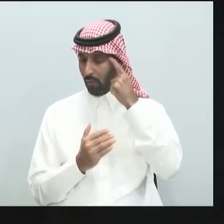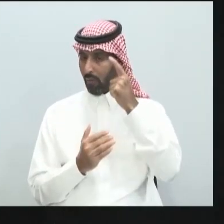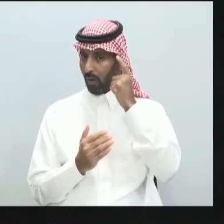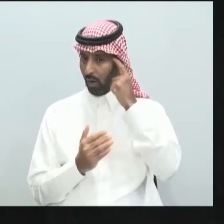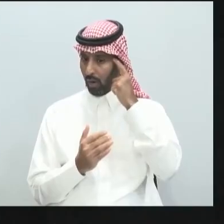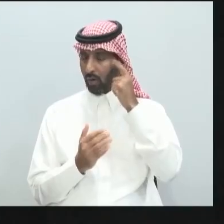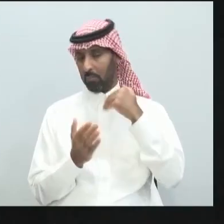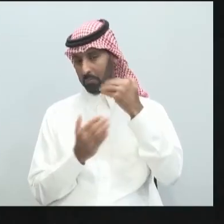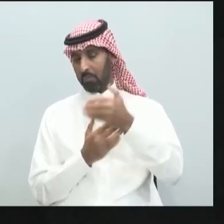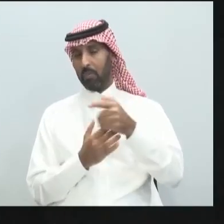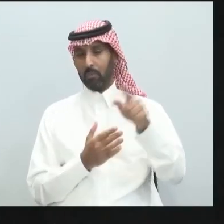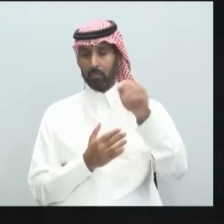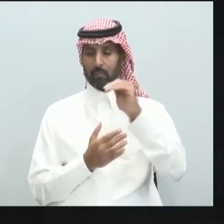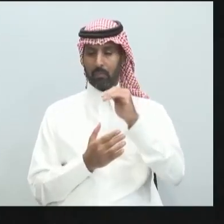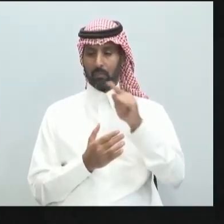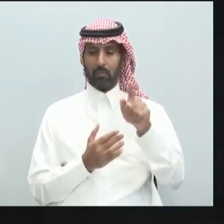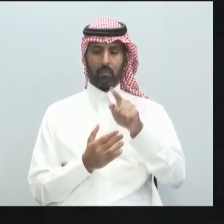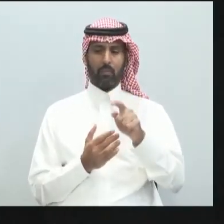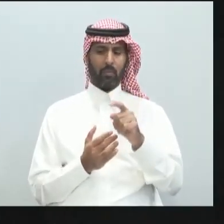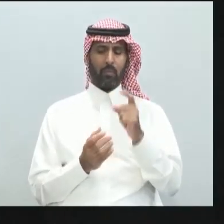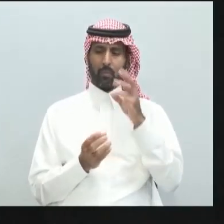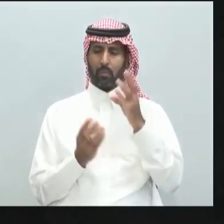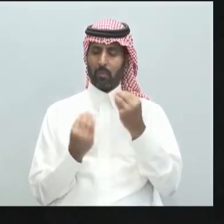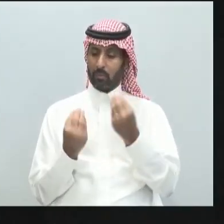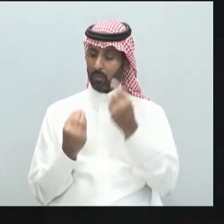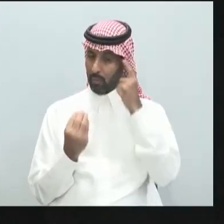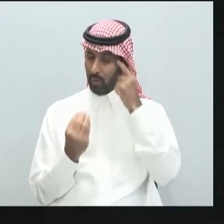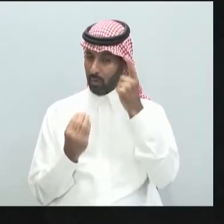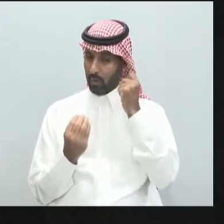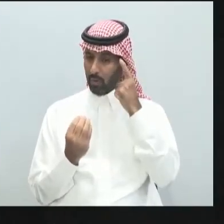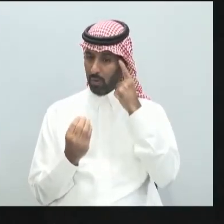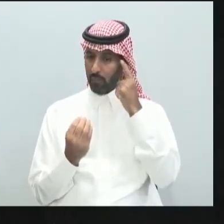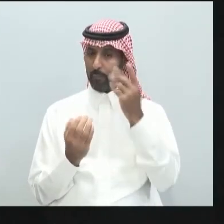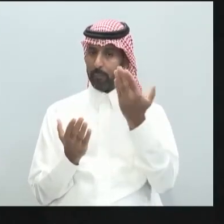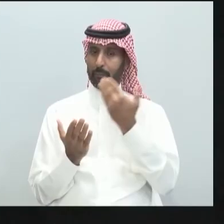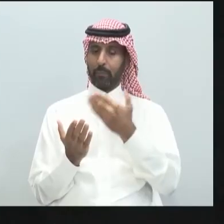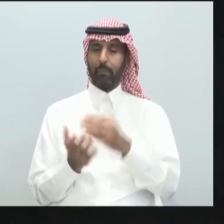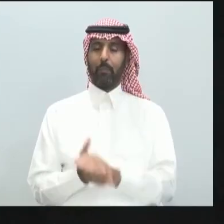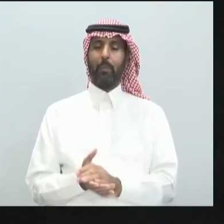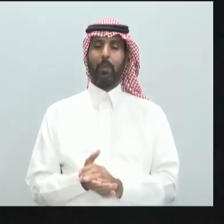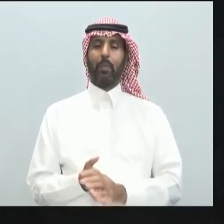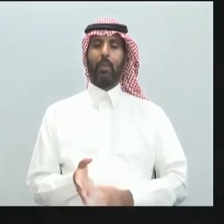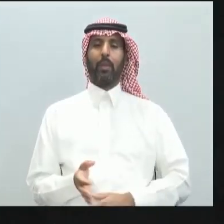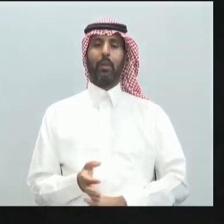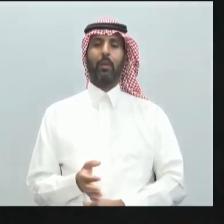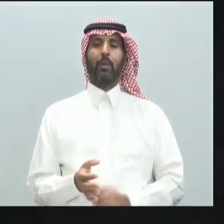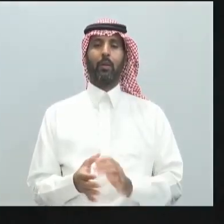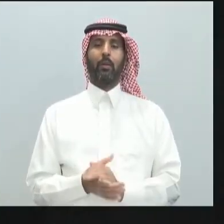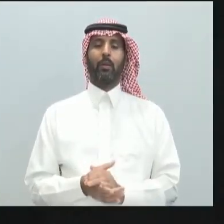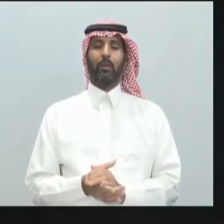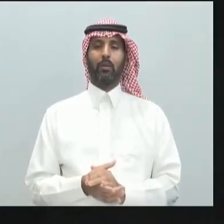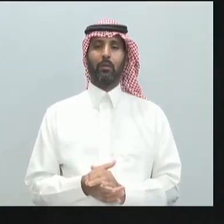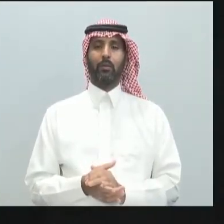وان نفهم ما جاء فيه من معلومات حتى نستطيع ان نجيب عن هذه